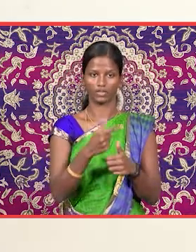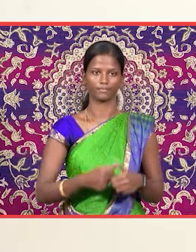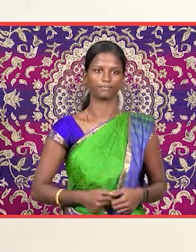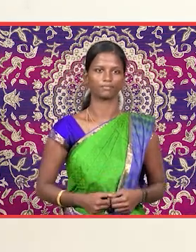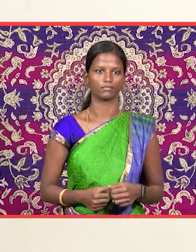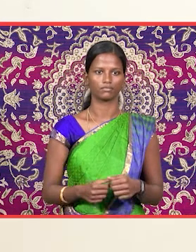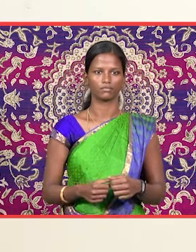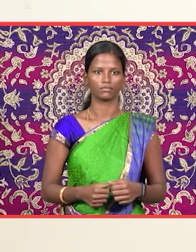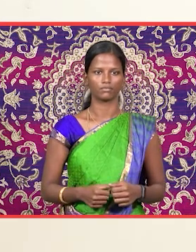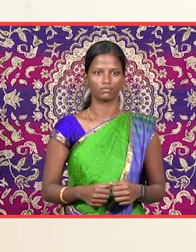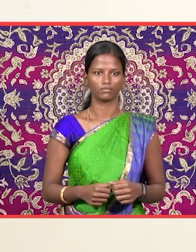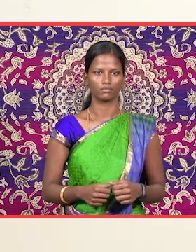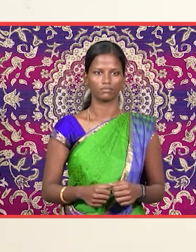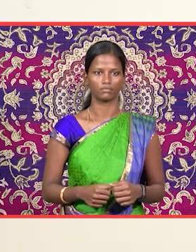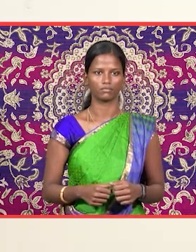கணக்கு பாருங்க.